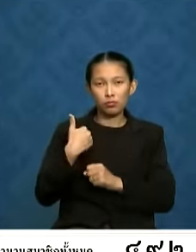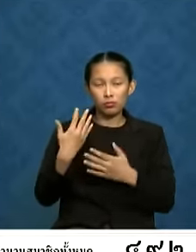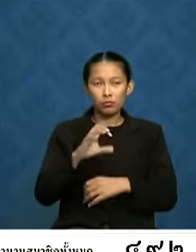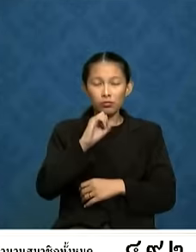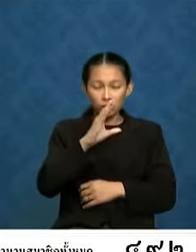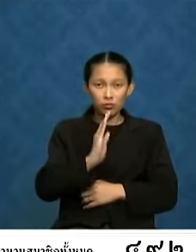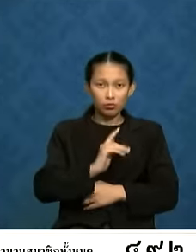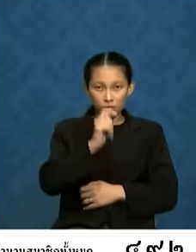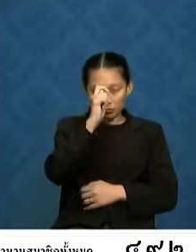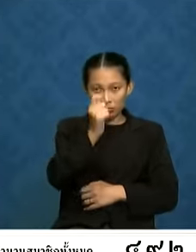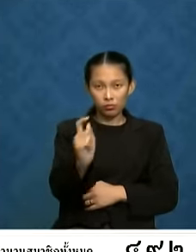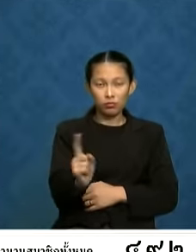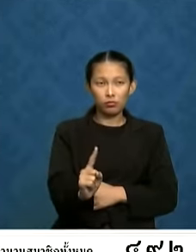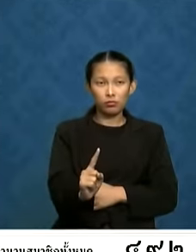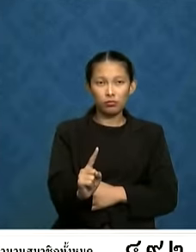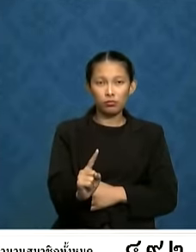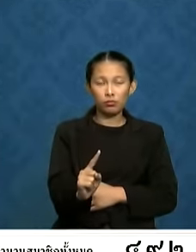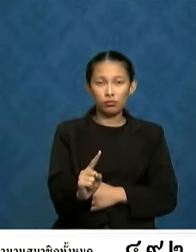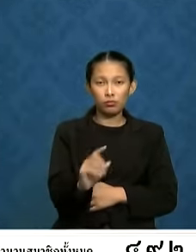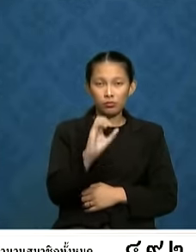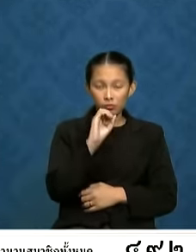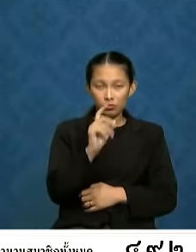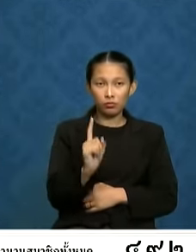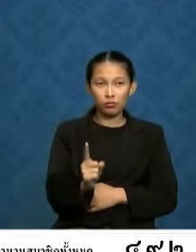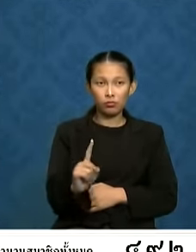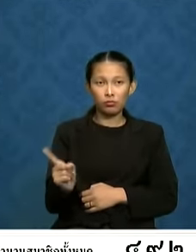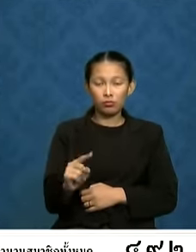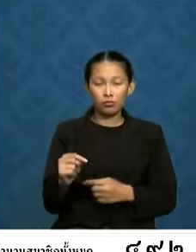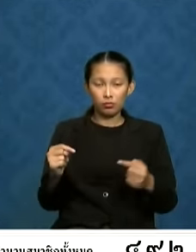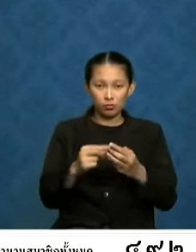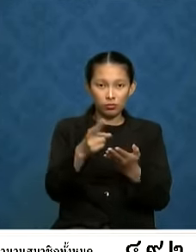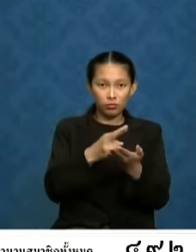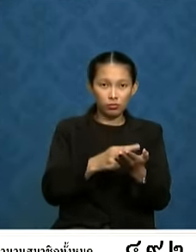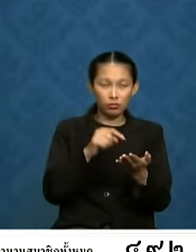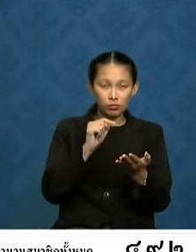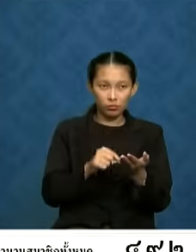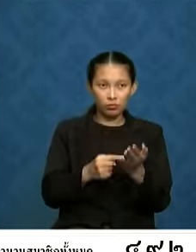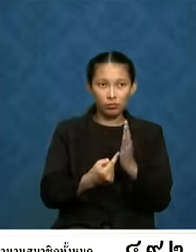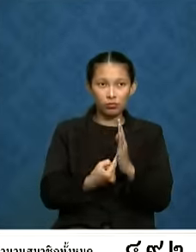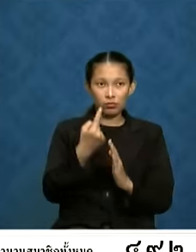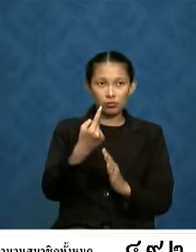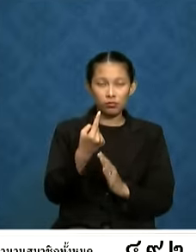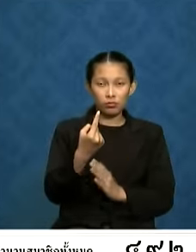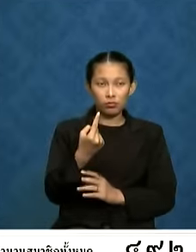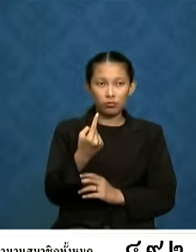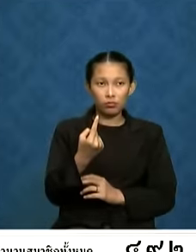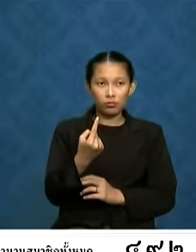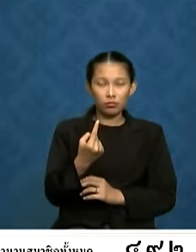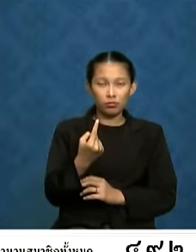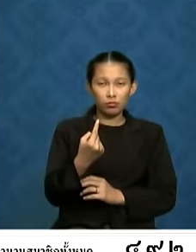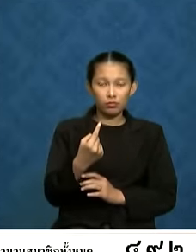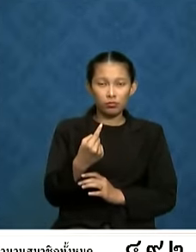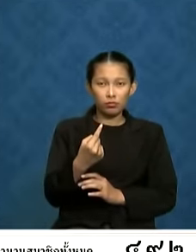ด้วยความเคารพนะครับว่าเอาเข้าจริงนะครับรายงานฉบับนี้จะเป็นศาลตั้งต้นจะเป็นหัว